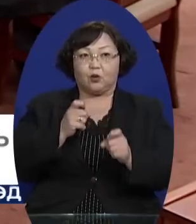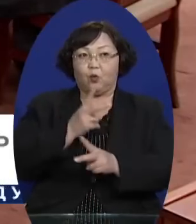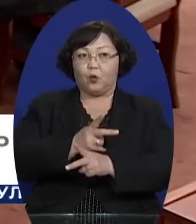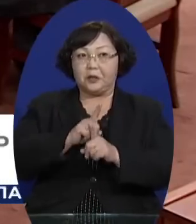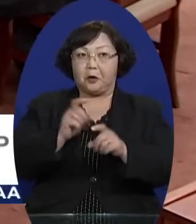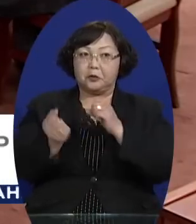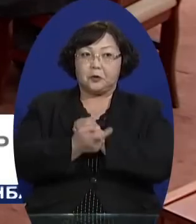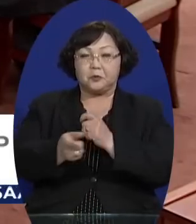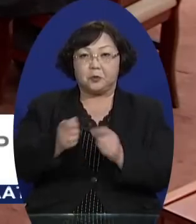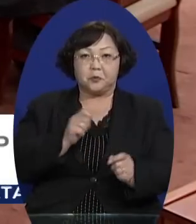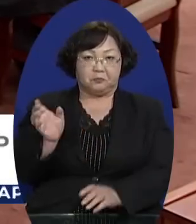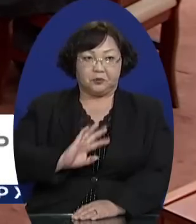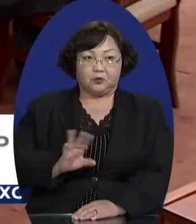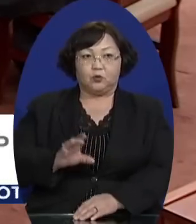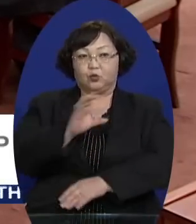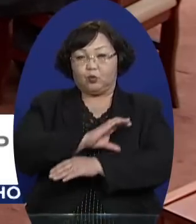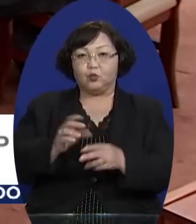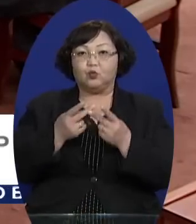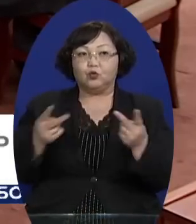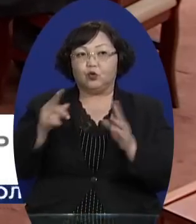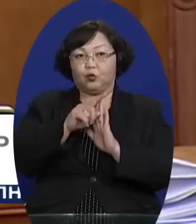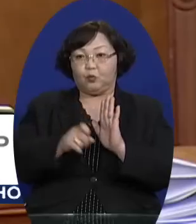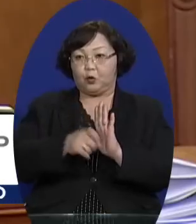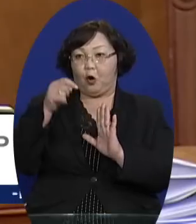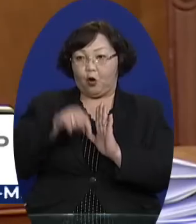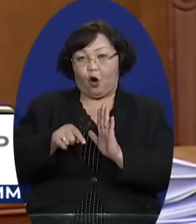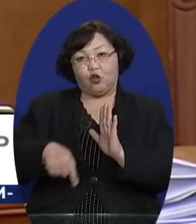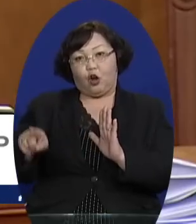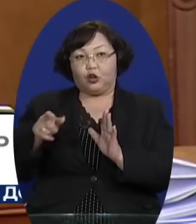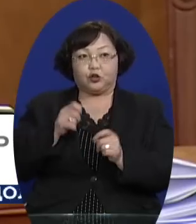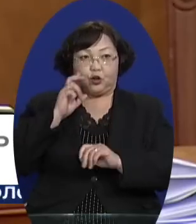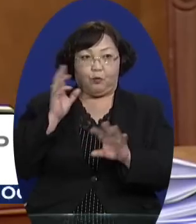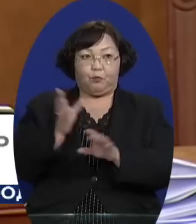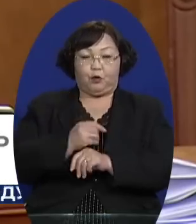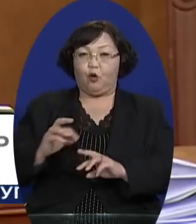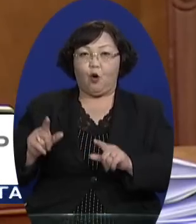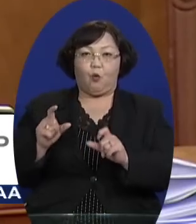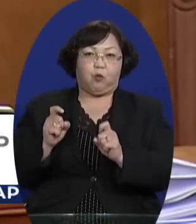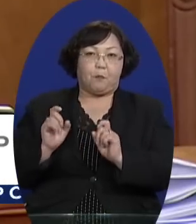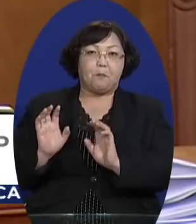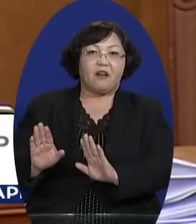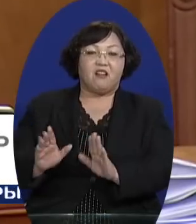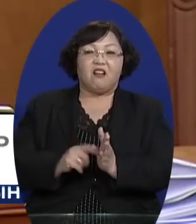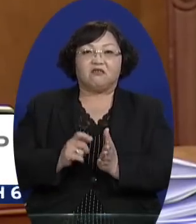биш, сургалтын үндэсний хөтөлбөртөө тусгасан одоогийн зохицуултыг өөрчлөх шаардлагагүй гэсэн саналыг